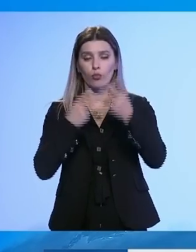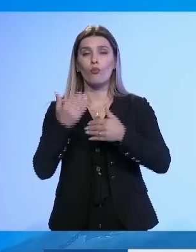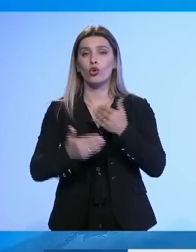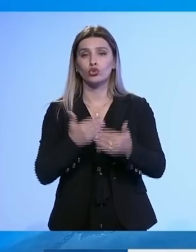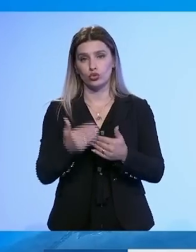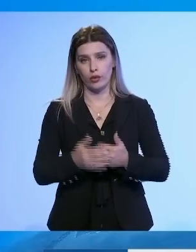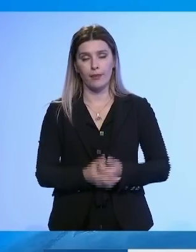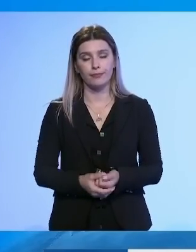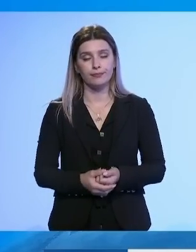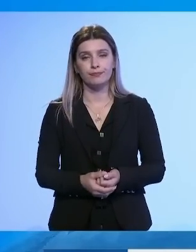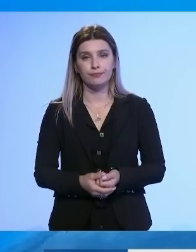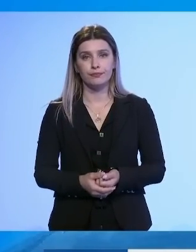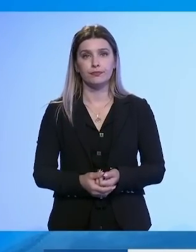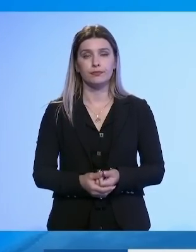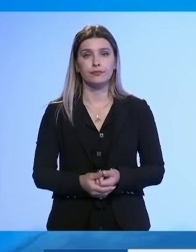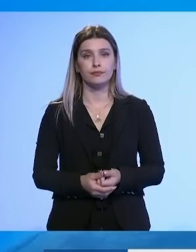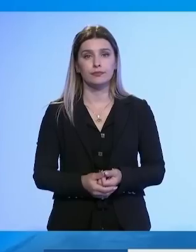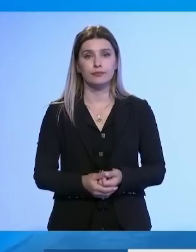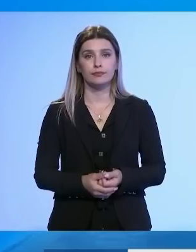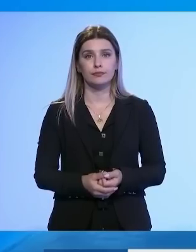të brendshme.